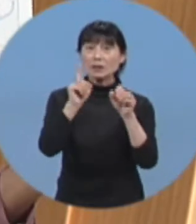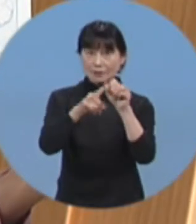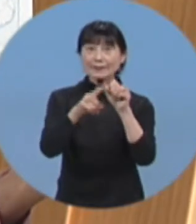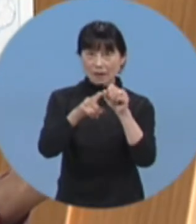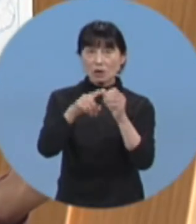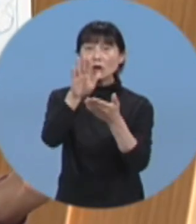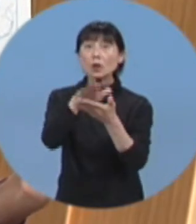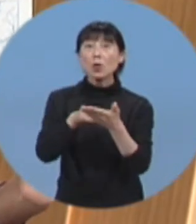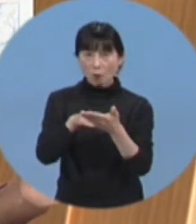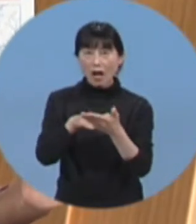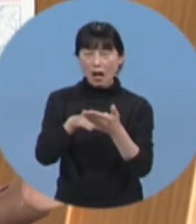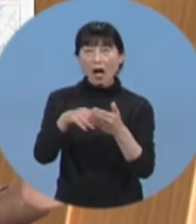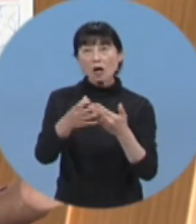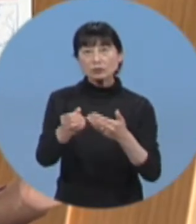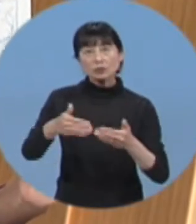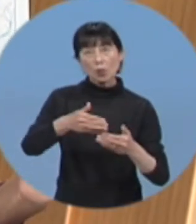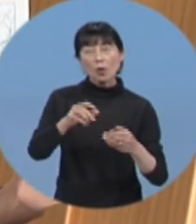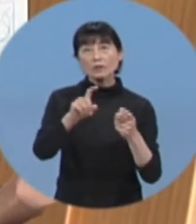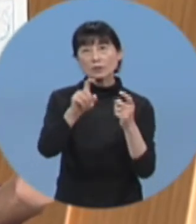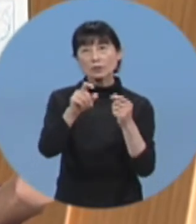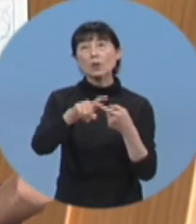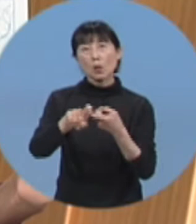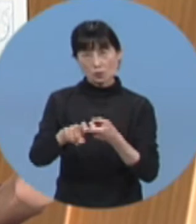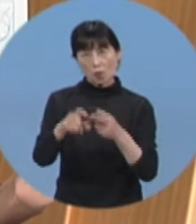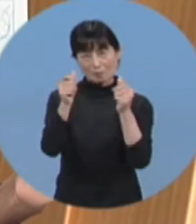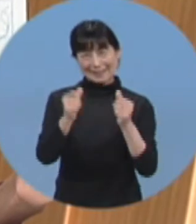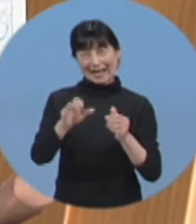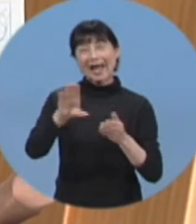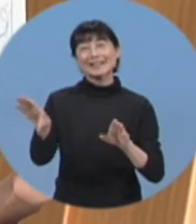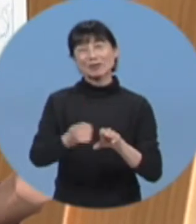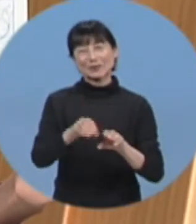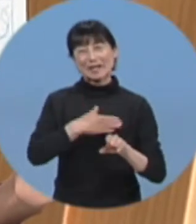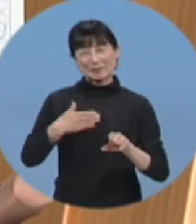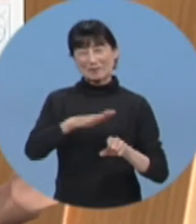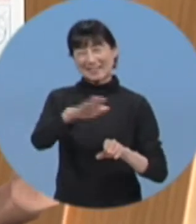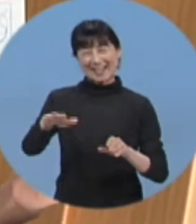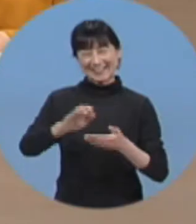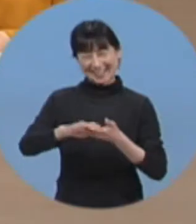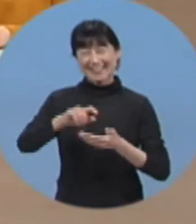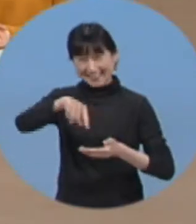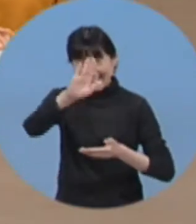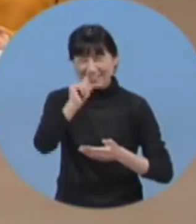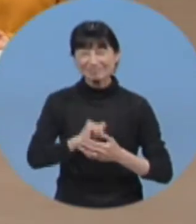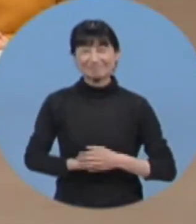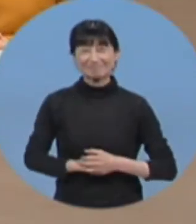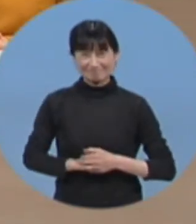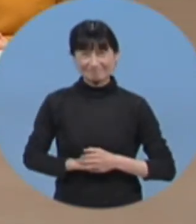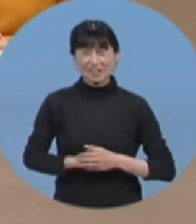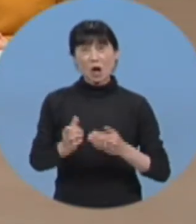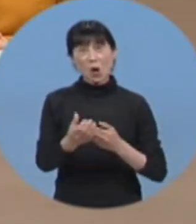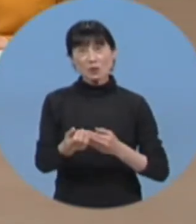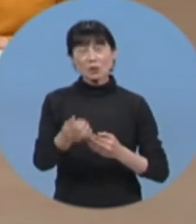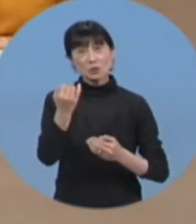る潮見表は富津漁協のホームページからダウンロードできますので、皆さんでぜひお出かけください。 さあ、富津の